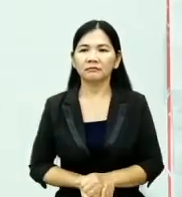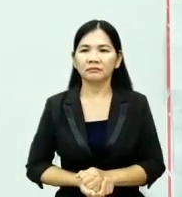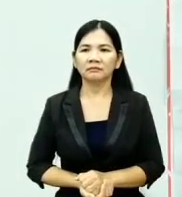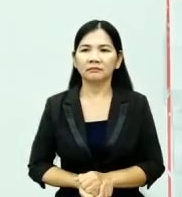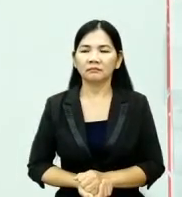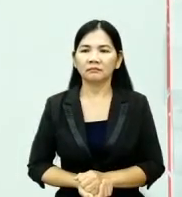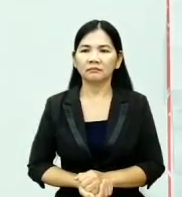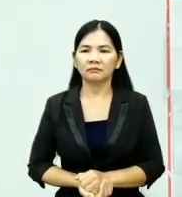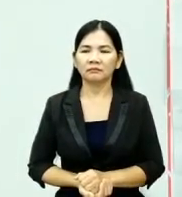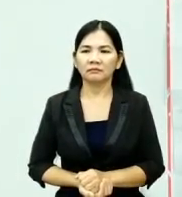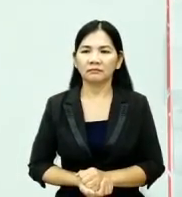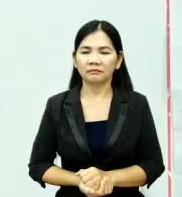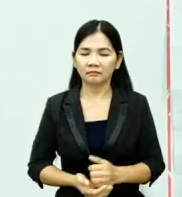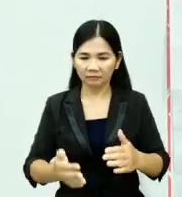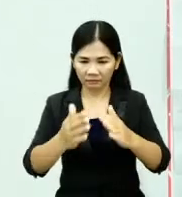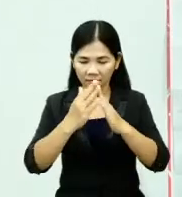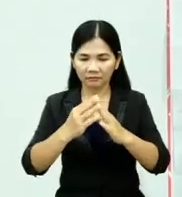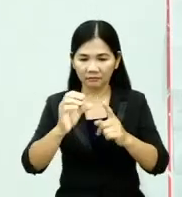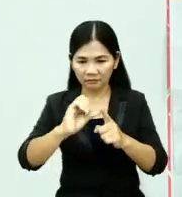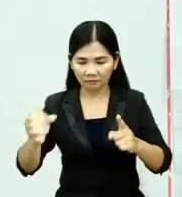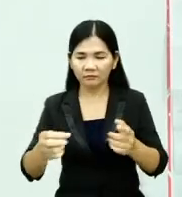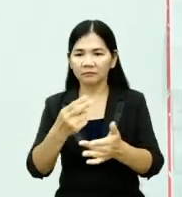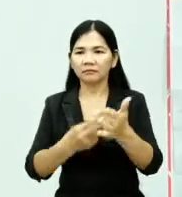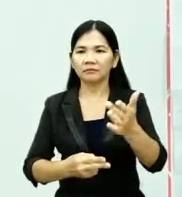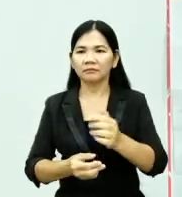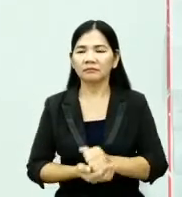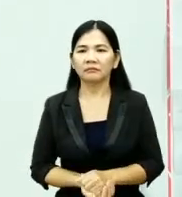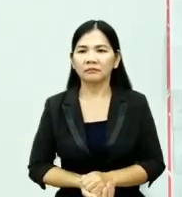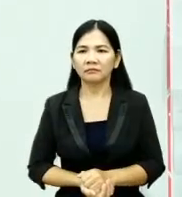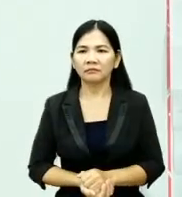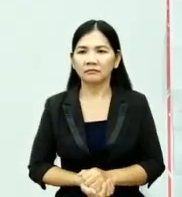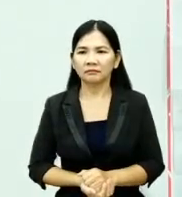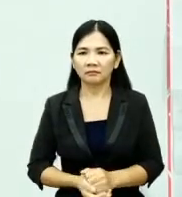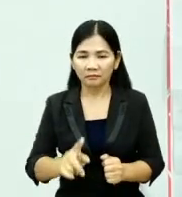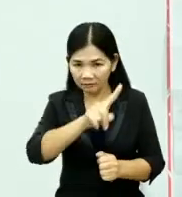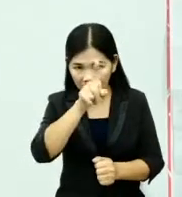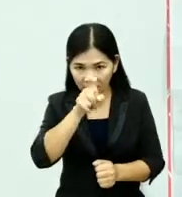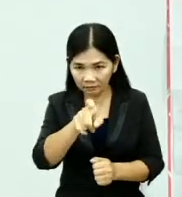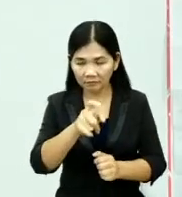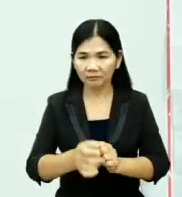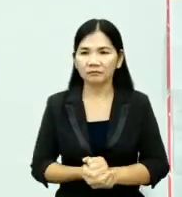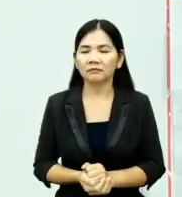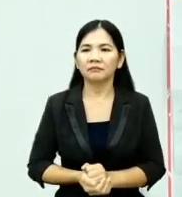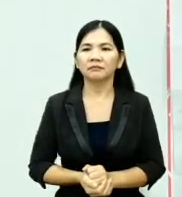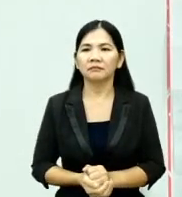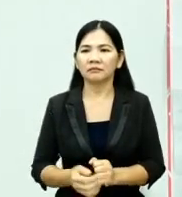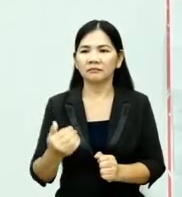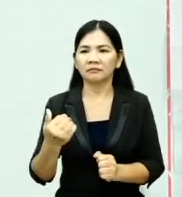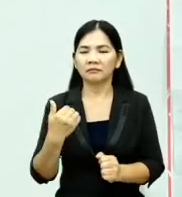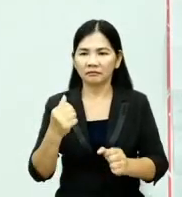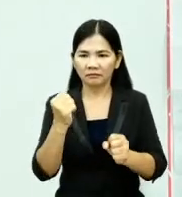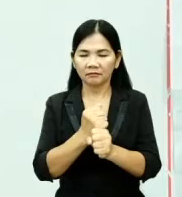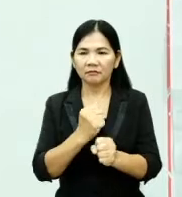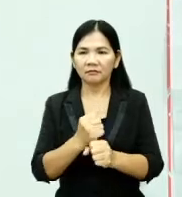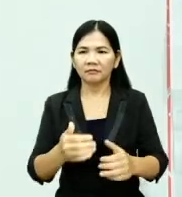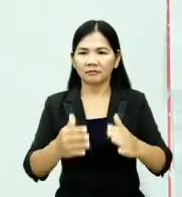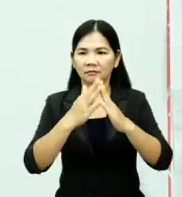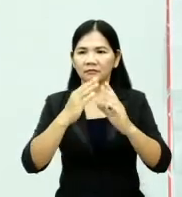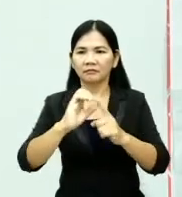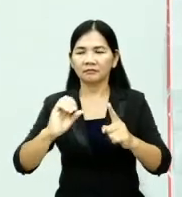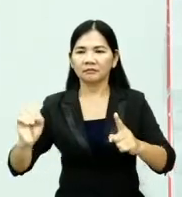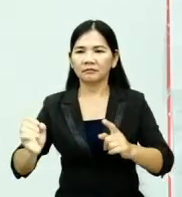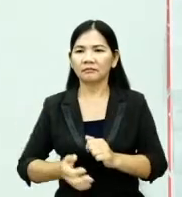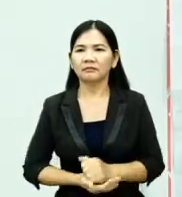ta dưỡng ai bằng cách là ba vậy ban đấy tới con chà chắc nhà kêu năng xua sầm nụ mực chấm nước là bảy cốn chà miên cùng nước ai bằng cách ba chỉ mùi